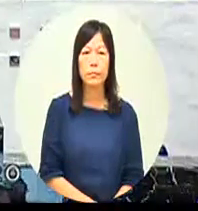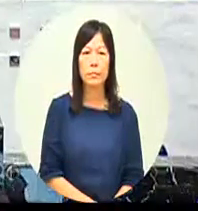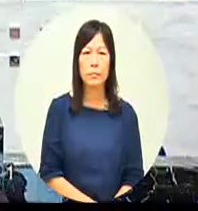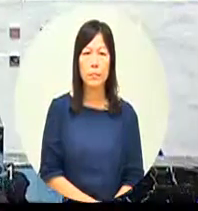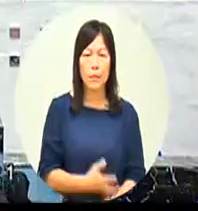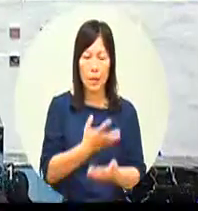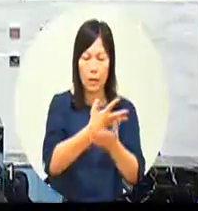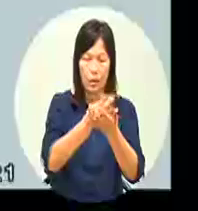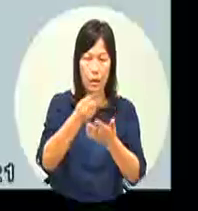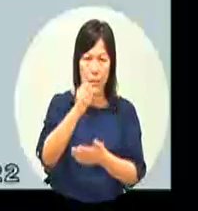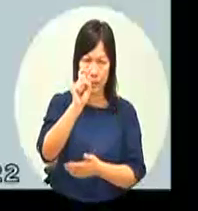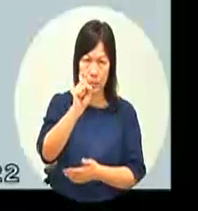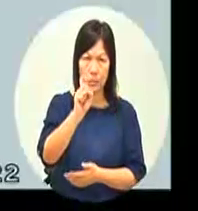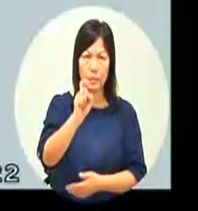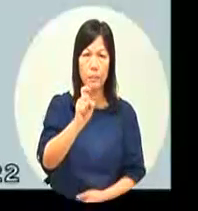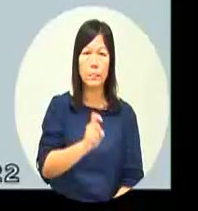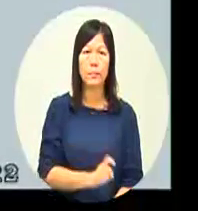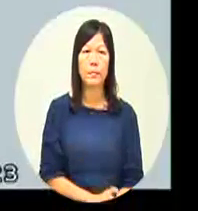案号十，